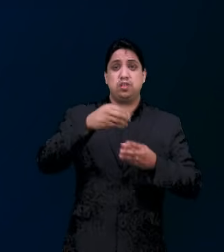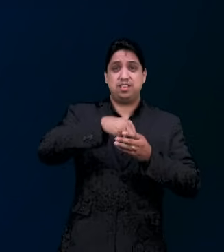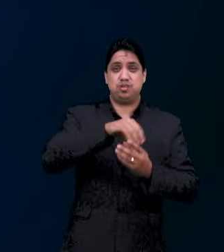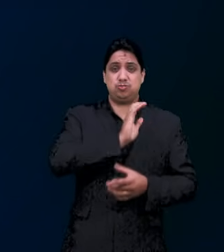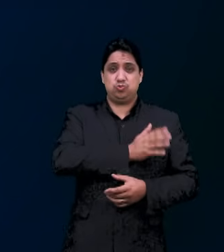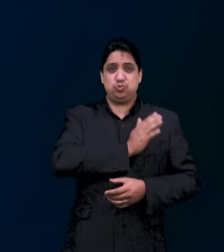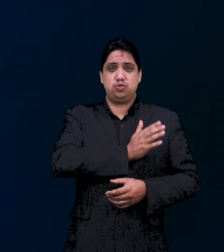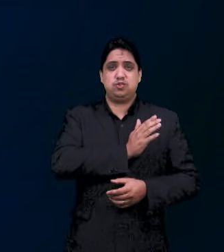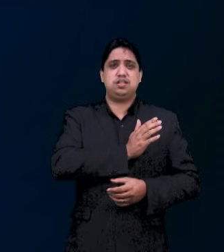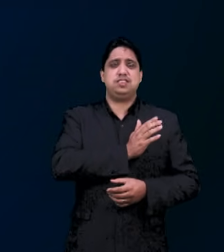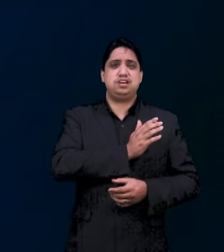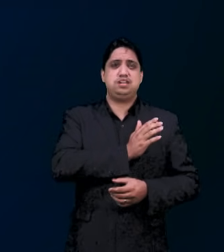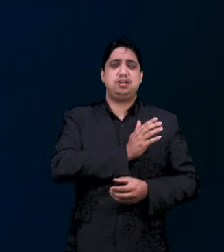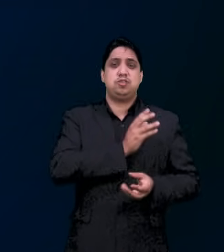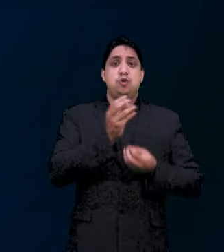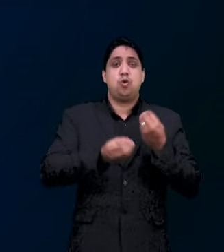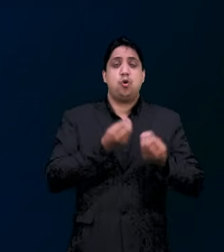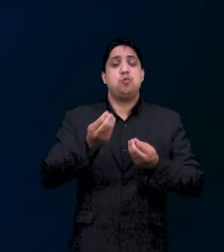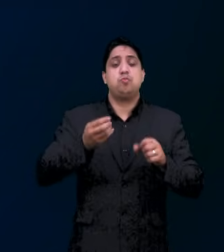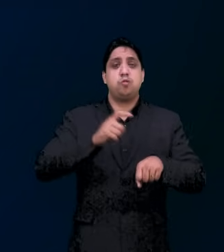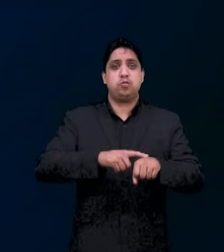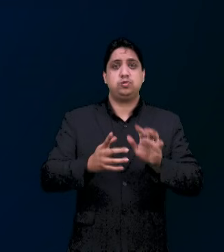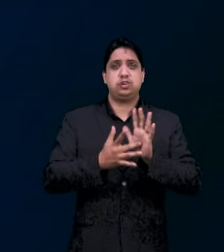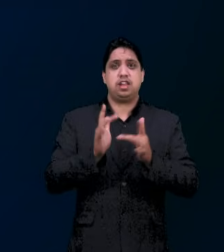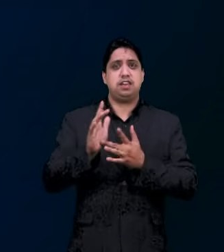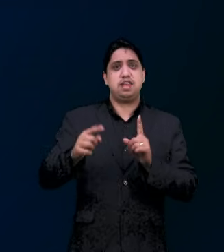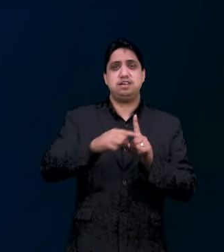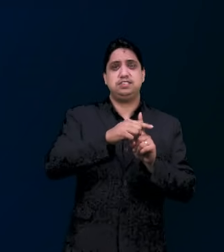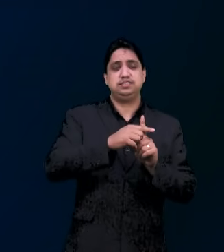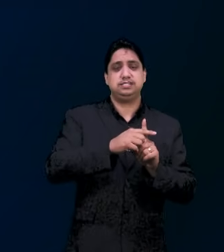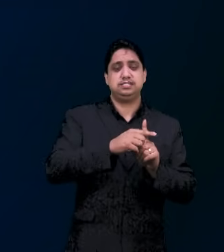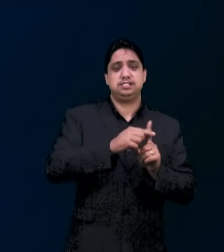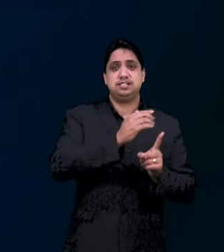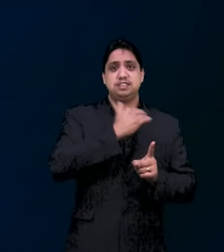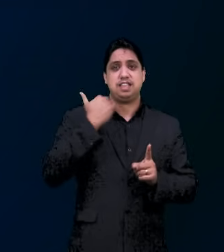perle est formée avec la souffrance dans le cœur.